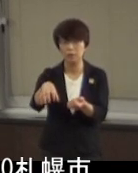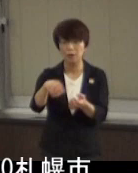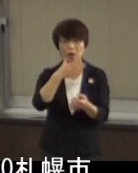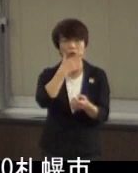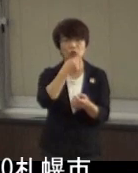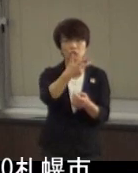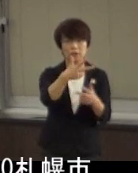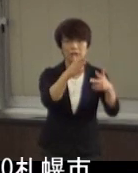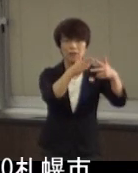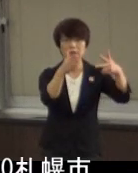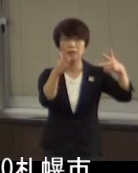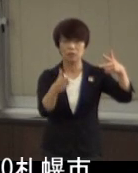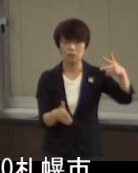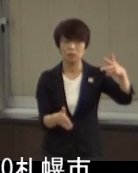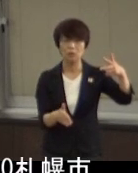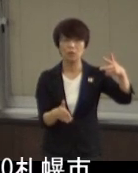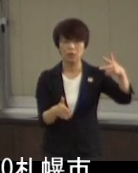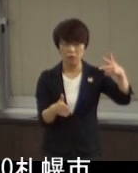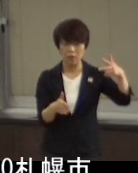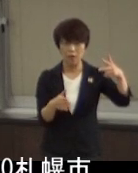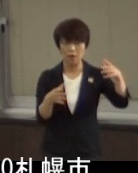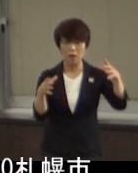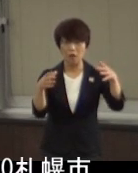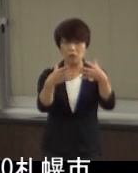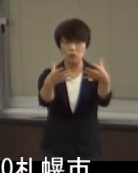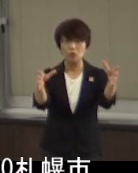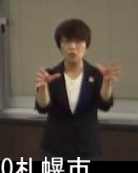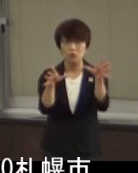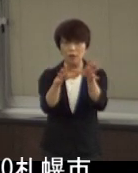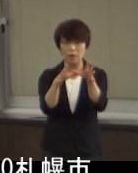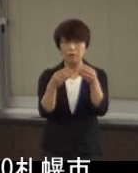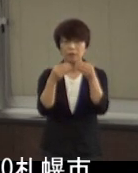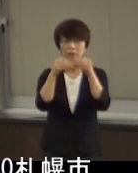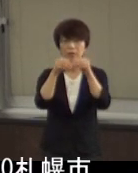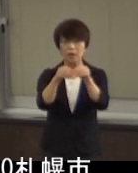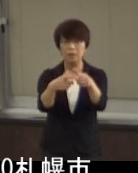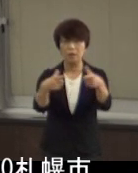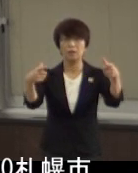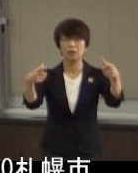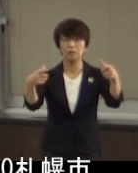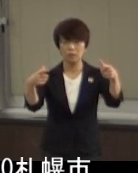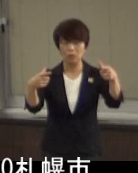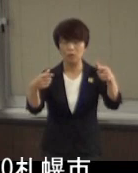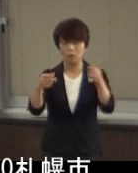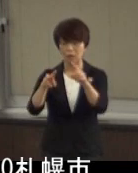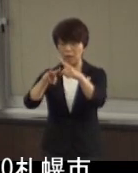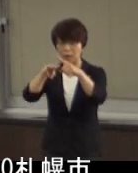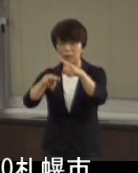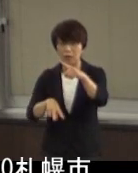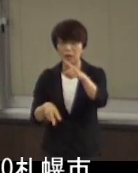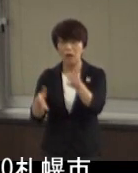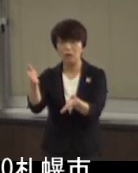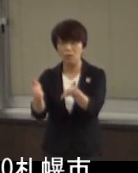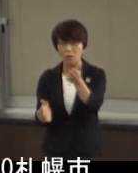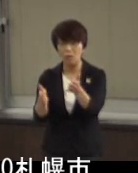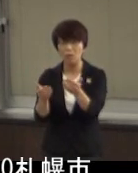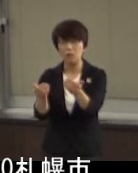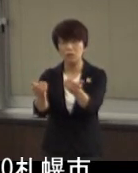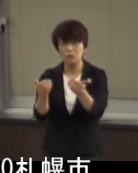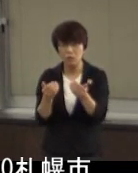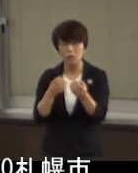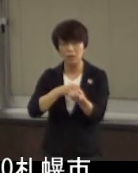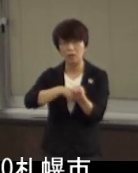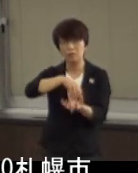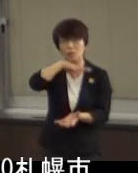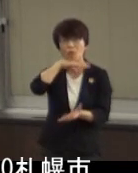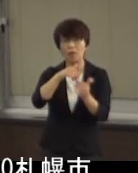施設で集団感染が発生をいたしますと、介護が必要な高齢者の方、こ